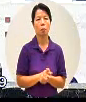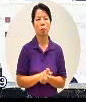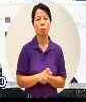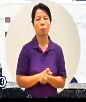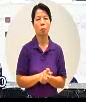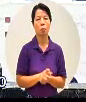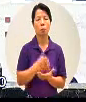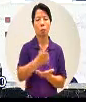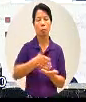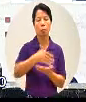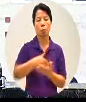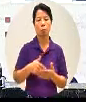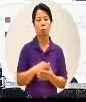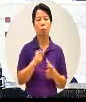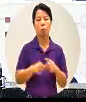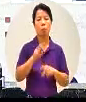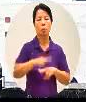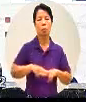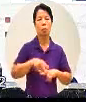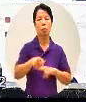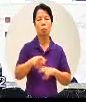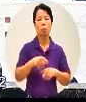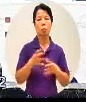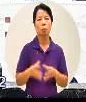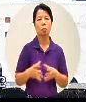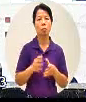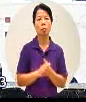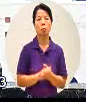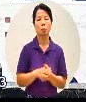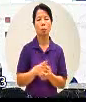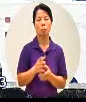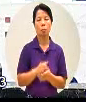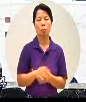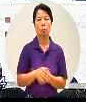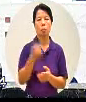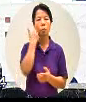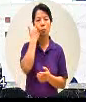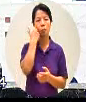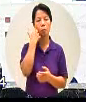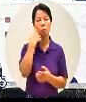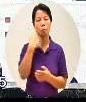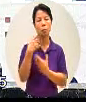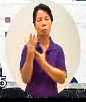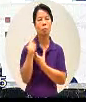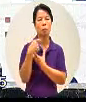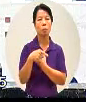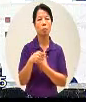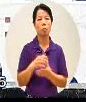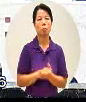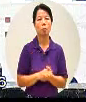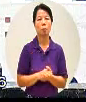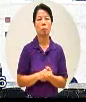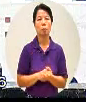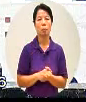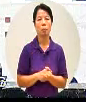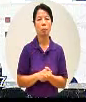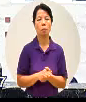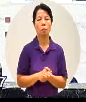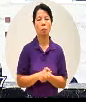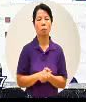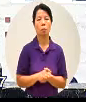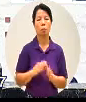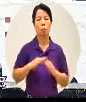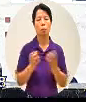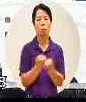共划做公共设施用地，这是啥？对一个局处的业务，哈、啊？都花钱嘛